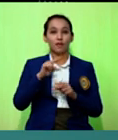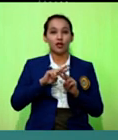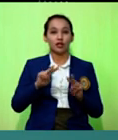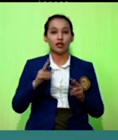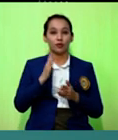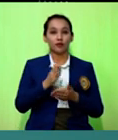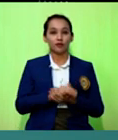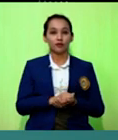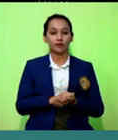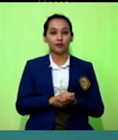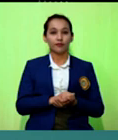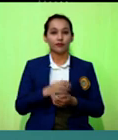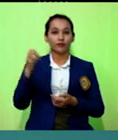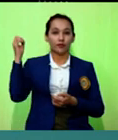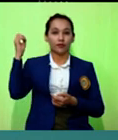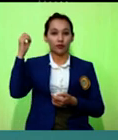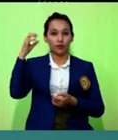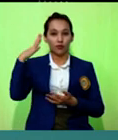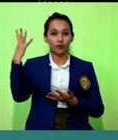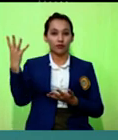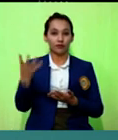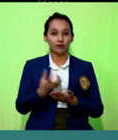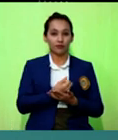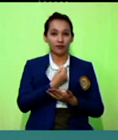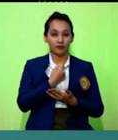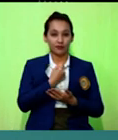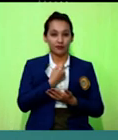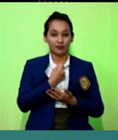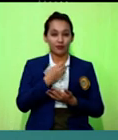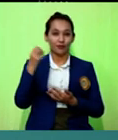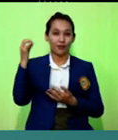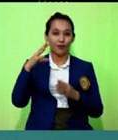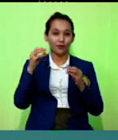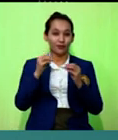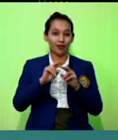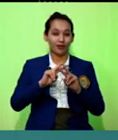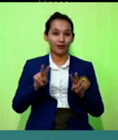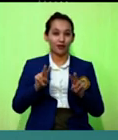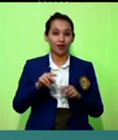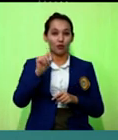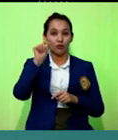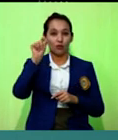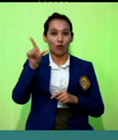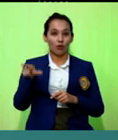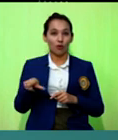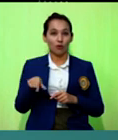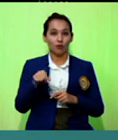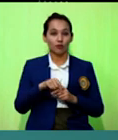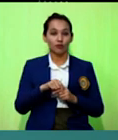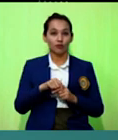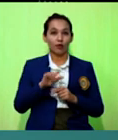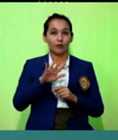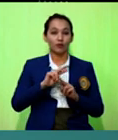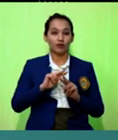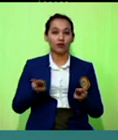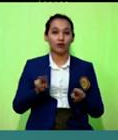bo'ladi. Quyoshni topib oldik. Quyosh 10 edi. Oyni topib oldik, u 5